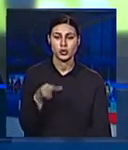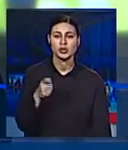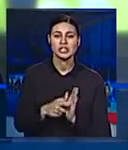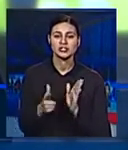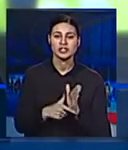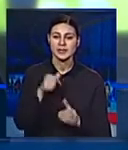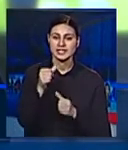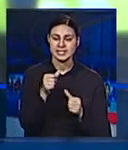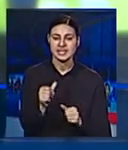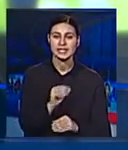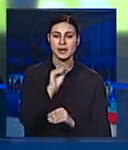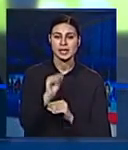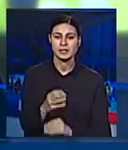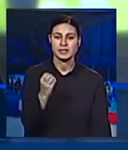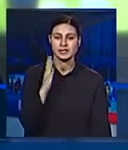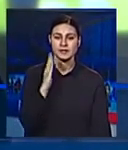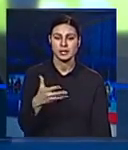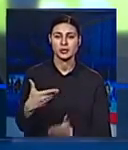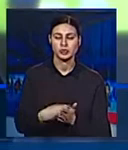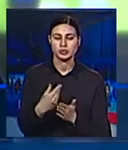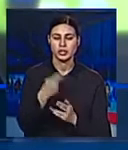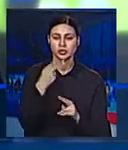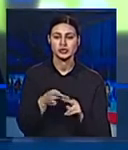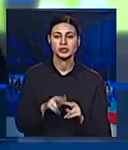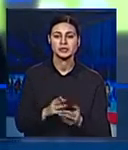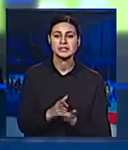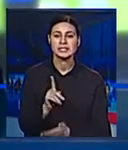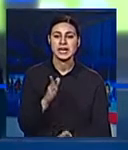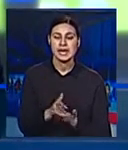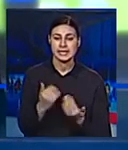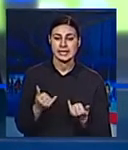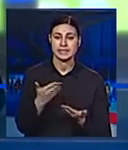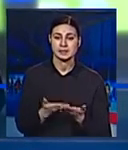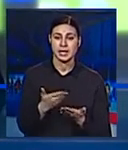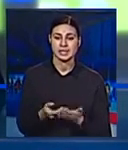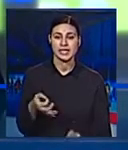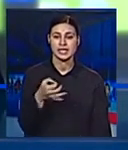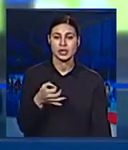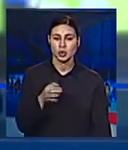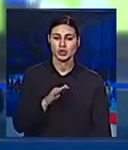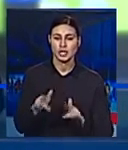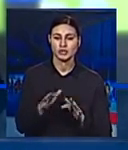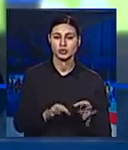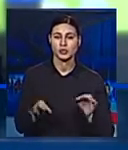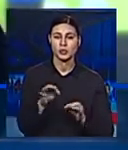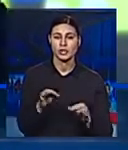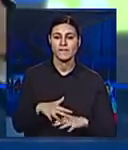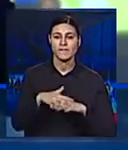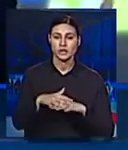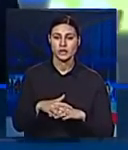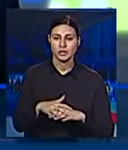წლიდანაც დამატებით მიემართოს შემოსავლები. ანუ ჩვენი ამოცანა რა არის? რომ დღეს მაგალითად რეგიონში განსახორციელებული პროექტების ფონდიდან